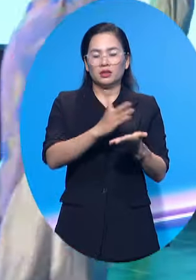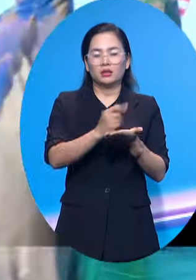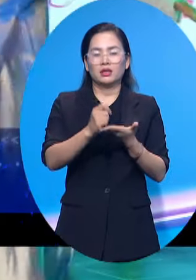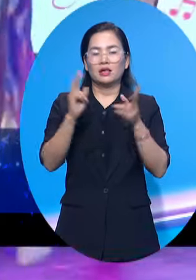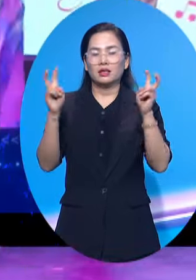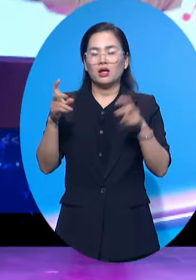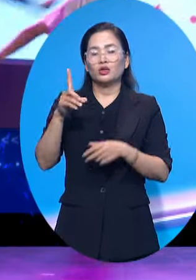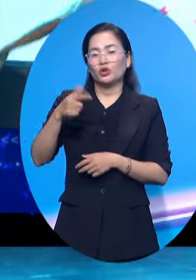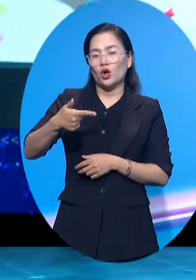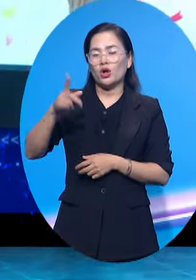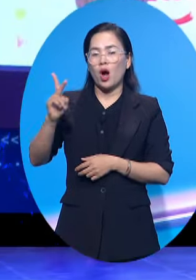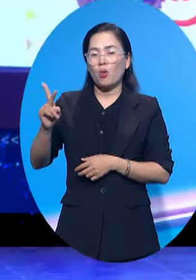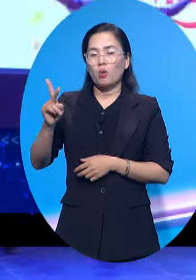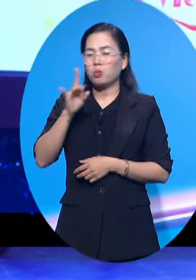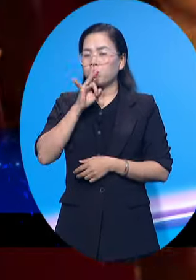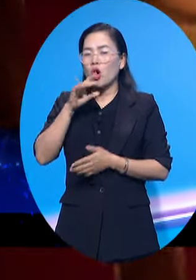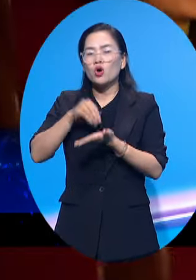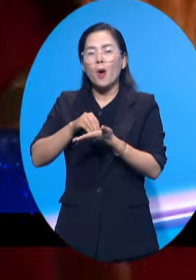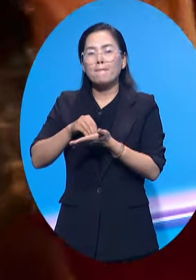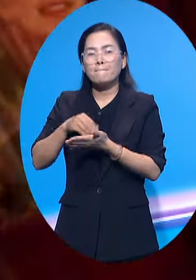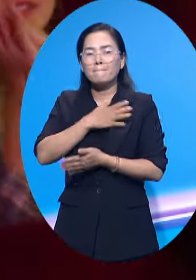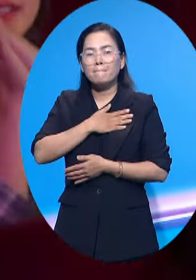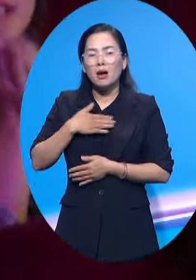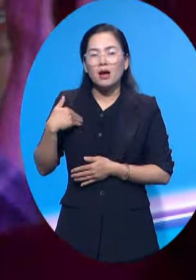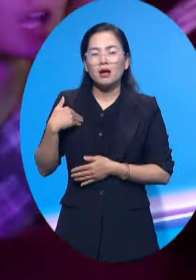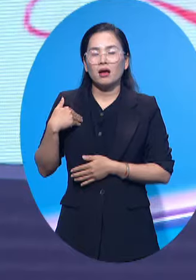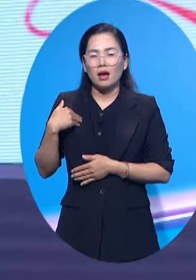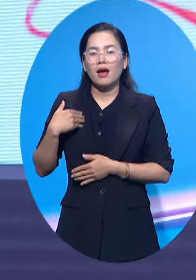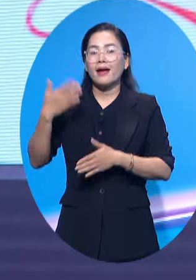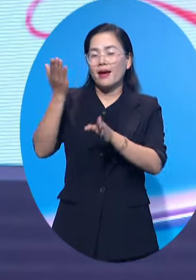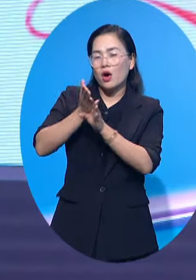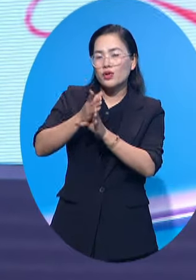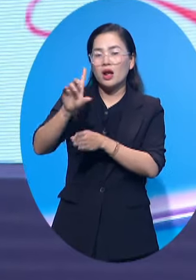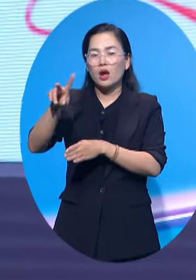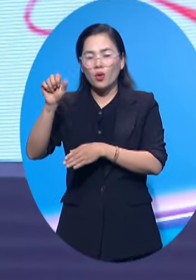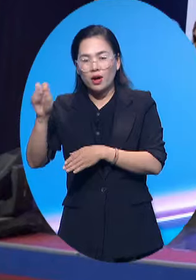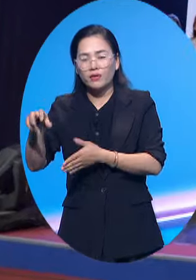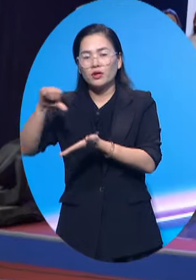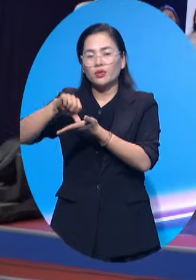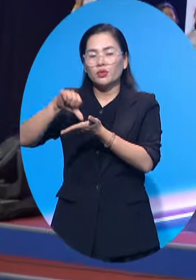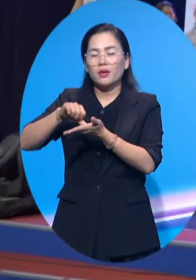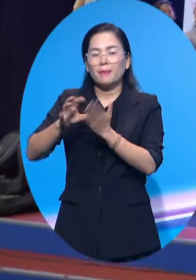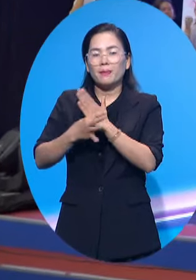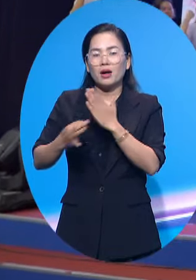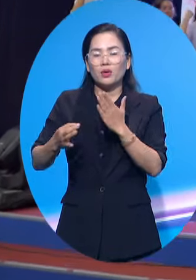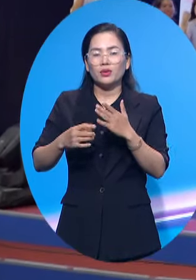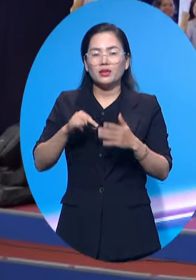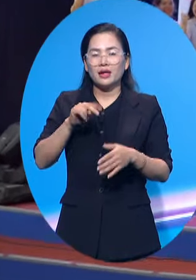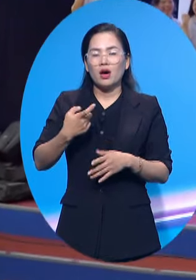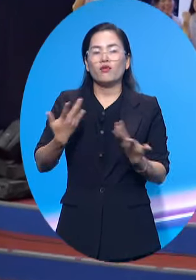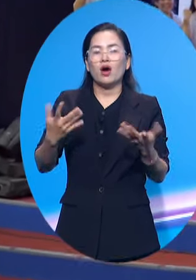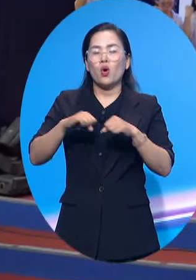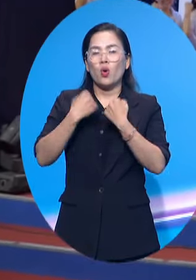Hồng Còn Mãi được tài trợ bởi công ty Tiết Diêu, đạo diễn Lưu Ân, cùng với sự hỗ trợ của Trung tâm Hiến máu Nhân đạo và Hội chữ thập